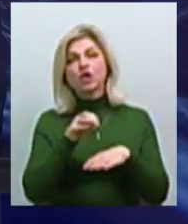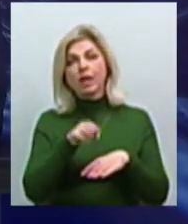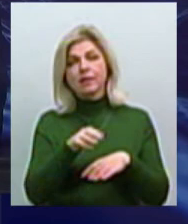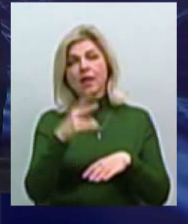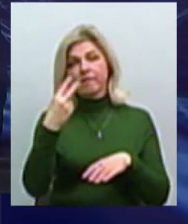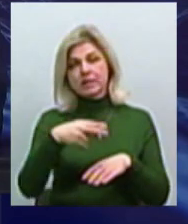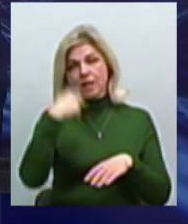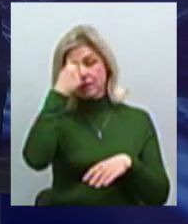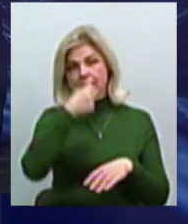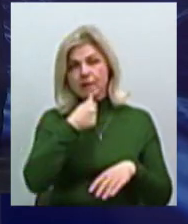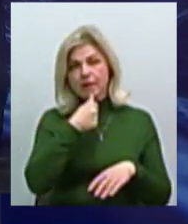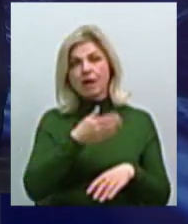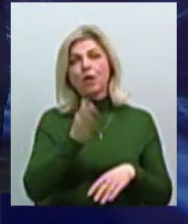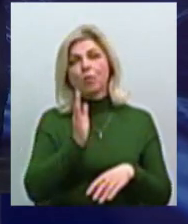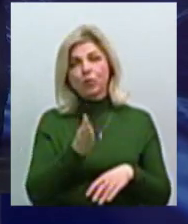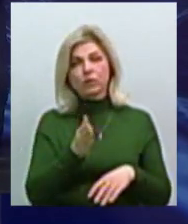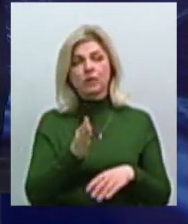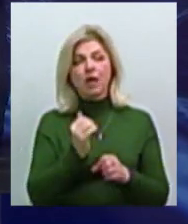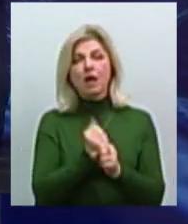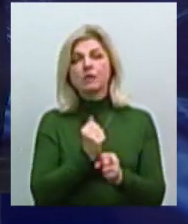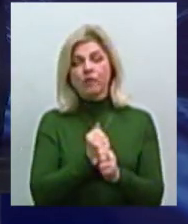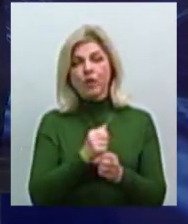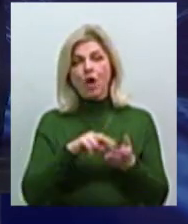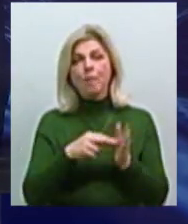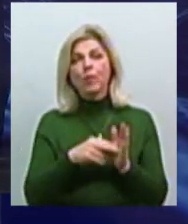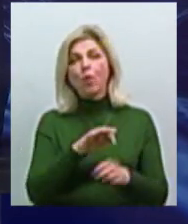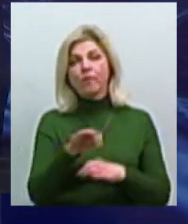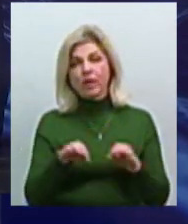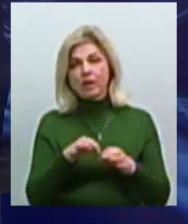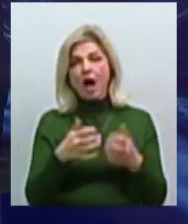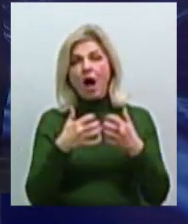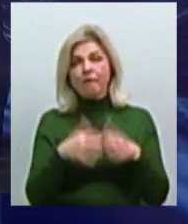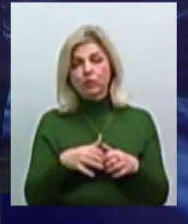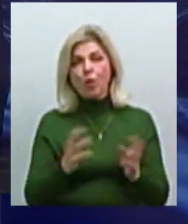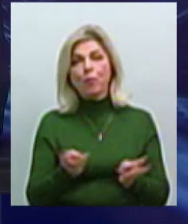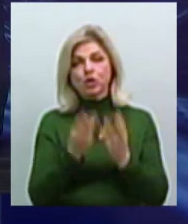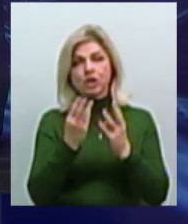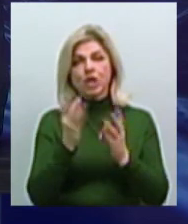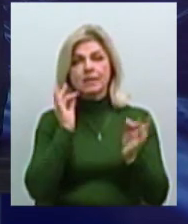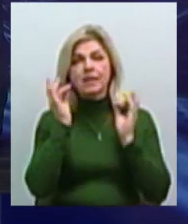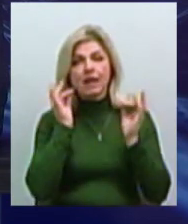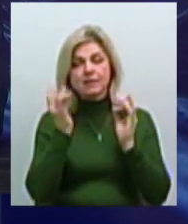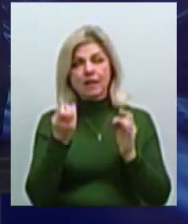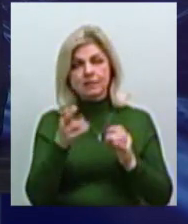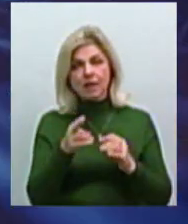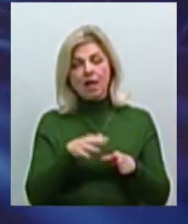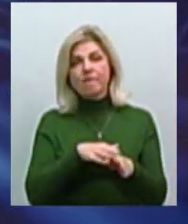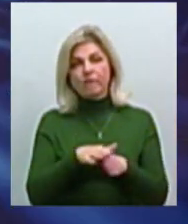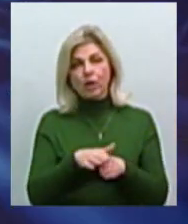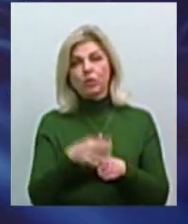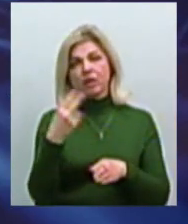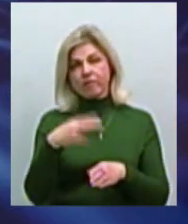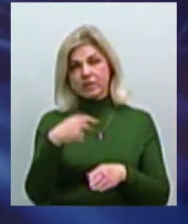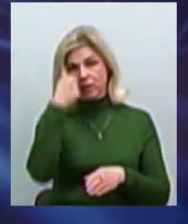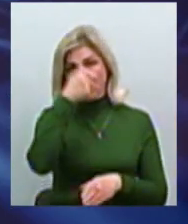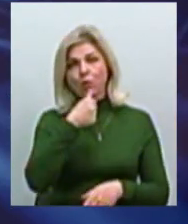рік. Буде розроблено проєкт на встановлення автоматичної пожежної сигналізації та виконано в 2020 році.